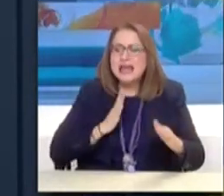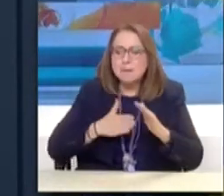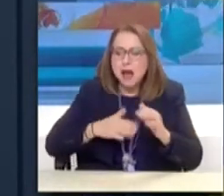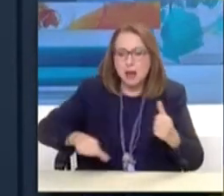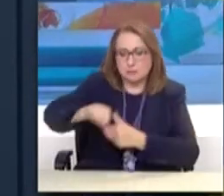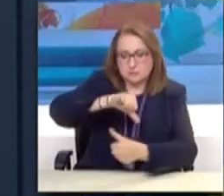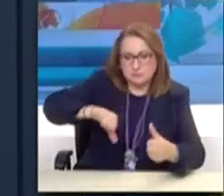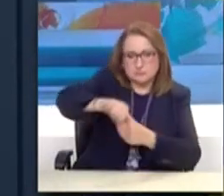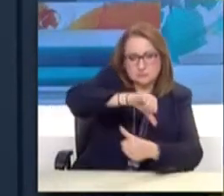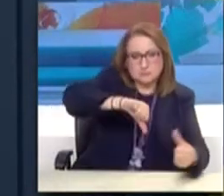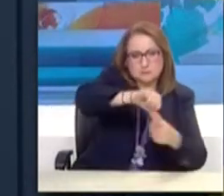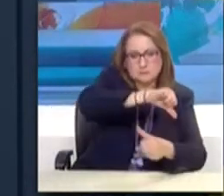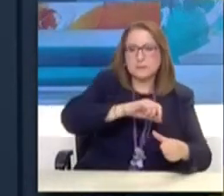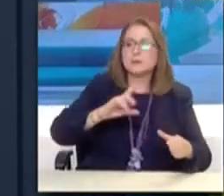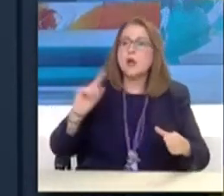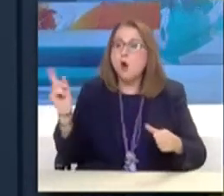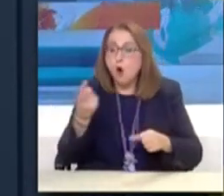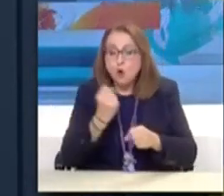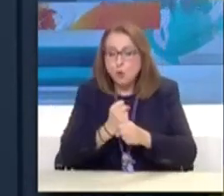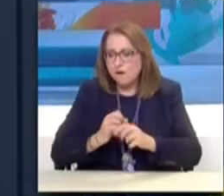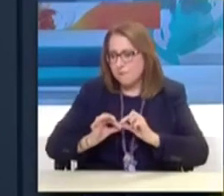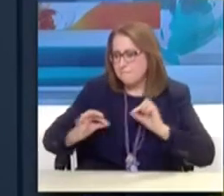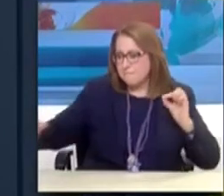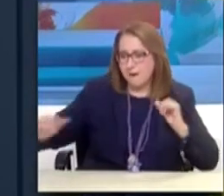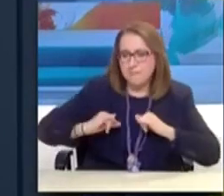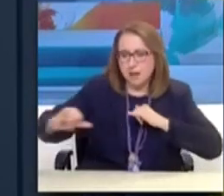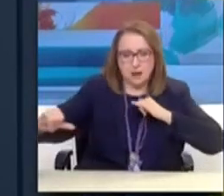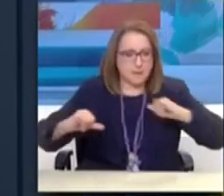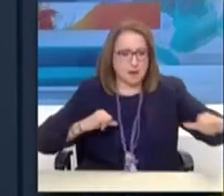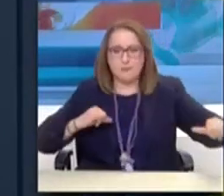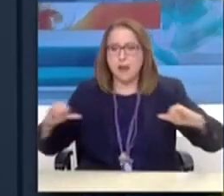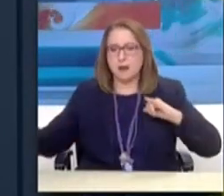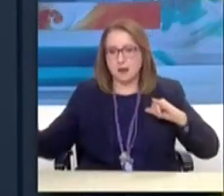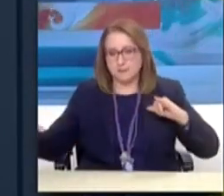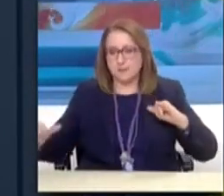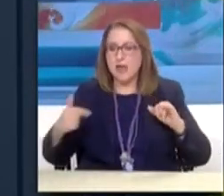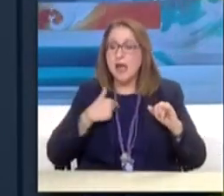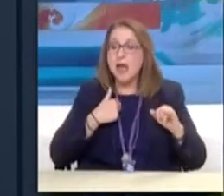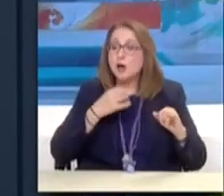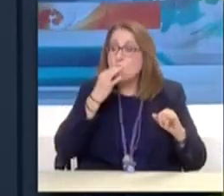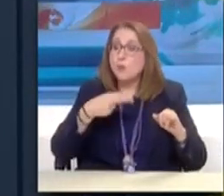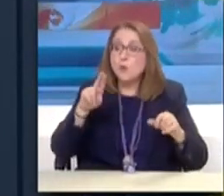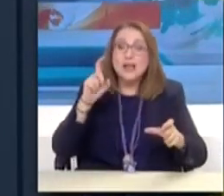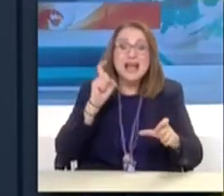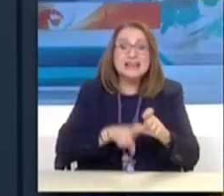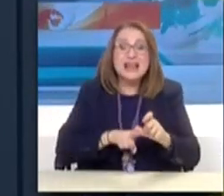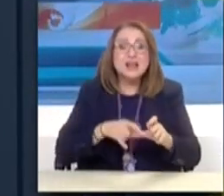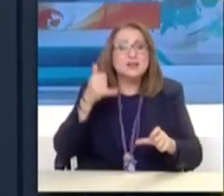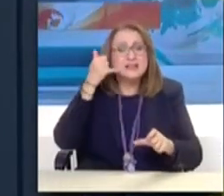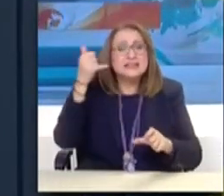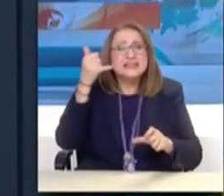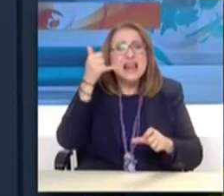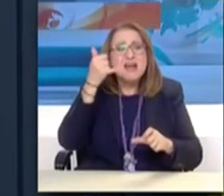αυστηρά την αναγκαία απόσταση μεταξύ των εργαζομένων. Ιδιαίτερη σύσταση απευθύνουμε στις εταιρείες τηλεφωνικής